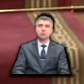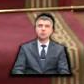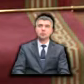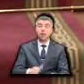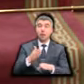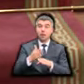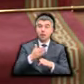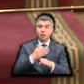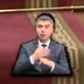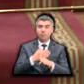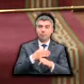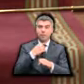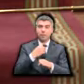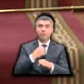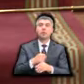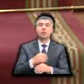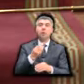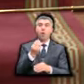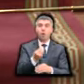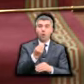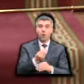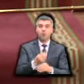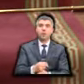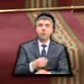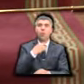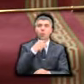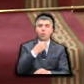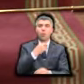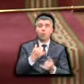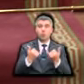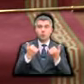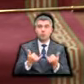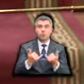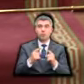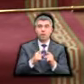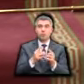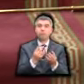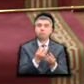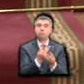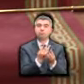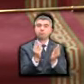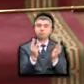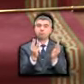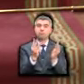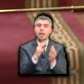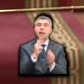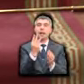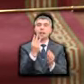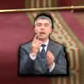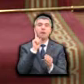قبل أن أتحدث عن الأطفال أريد أن أنوه بهذا الحضور النساء الثلاثي من على المنصة،